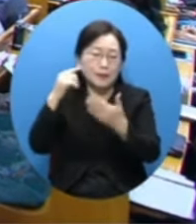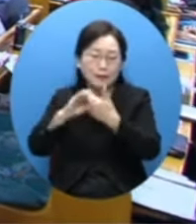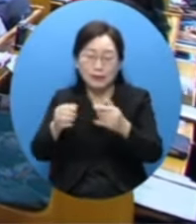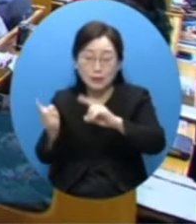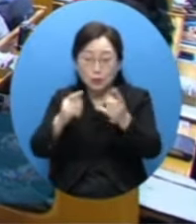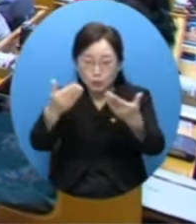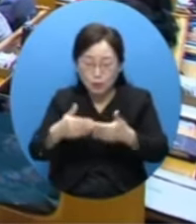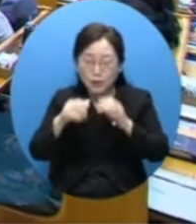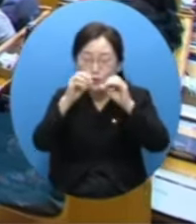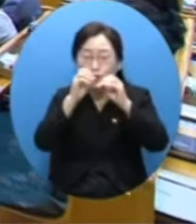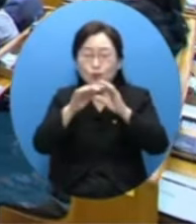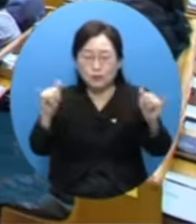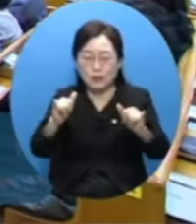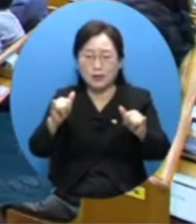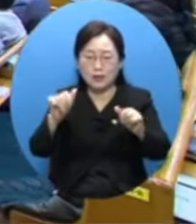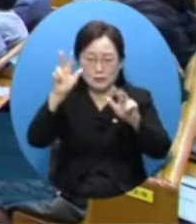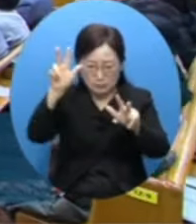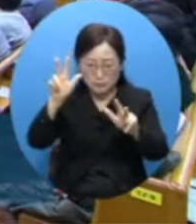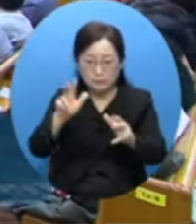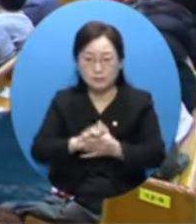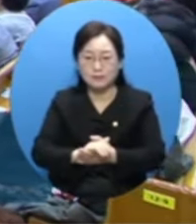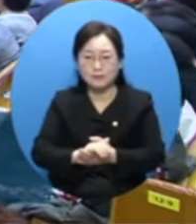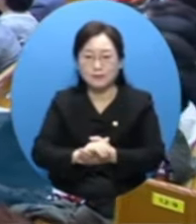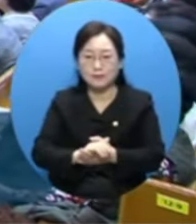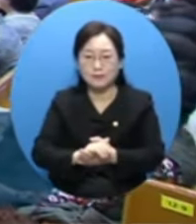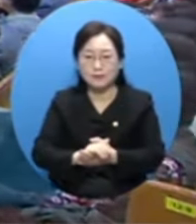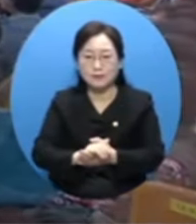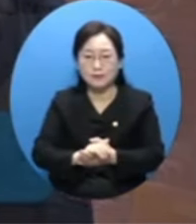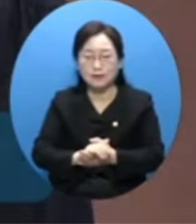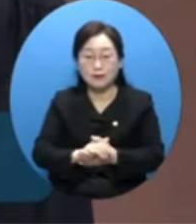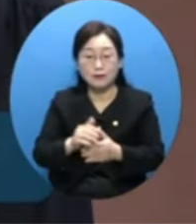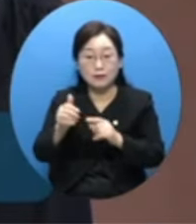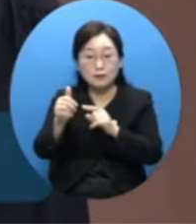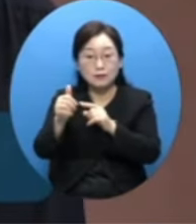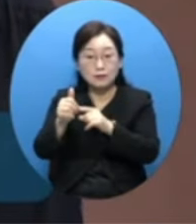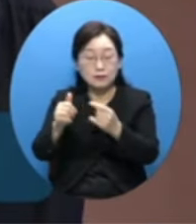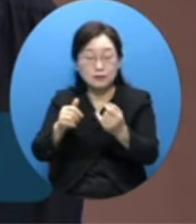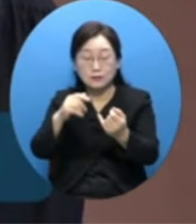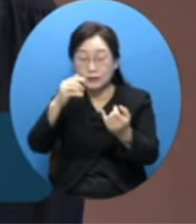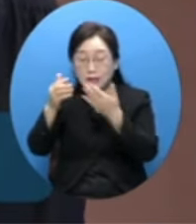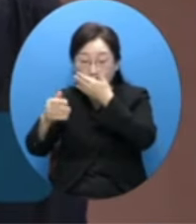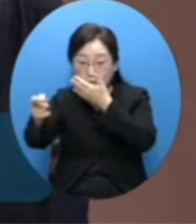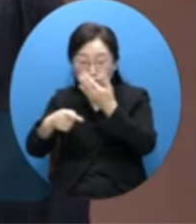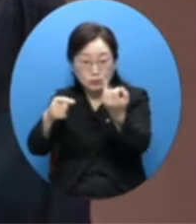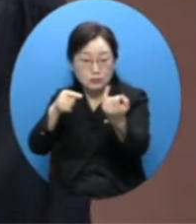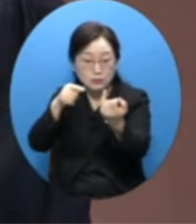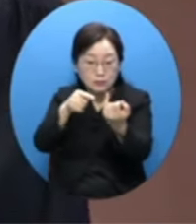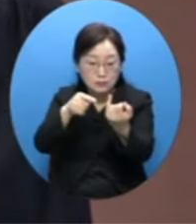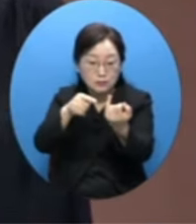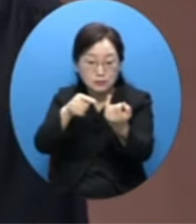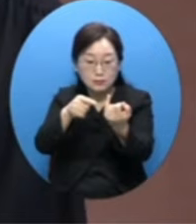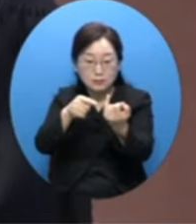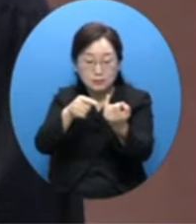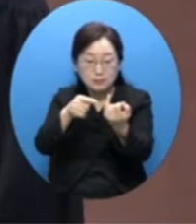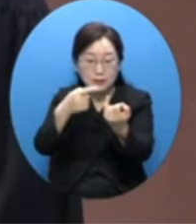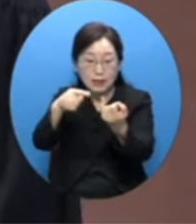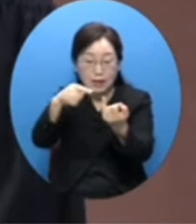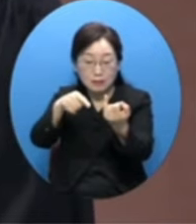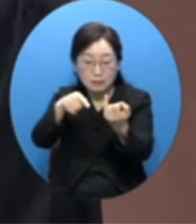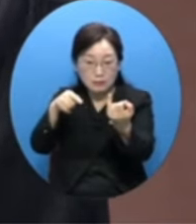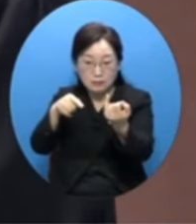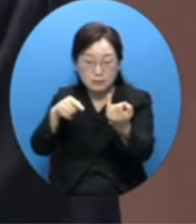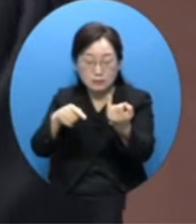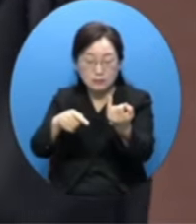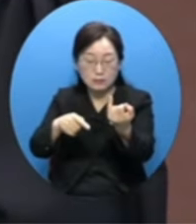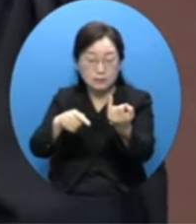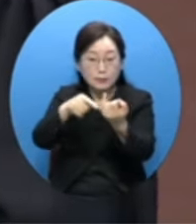선교사가 되겠습니다. 그랬더니 그 강도가 찌르러 가던 칼을 빼고 돈만 빼고